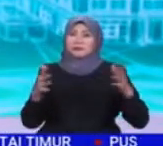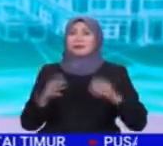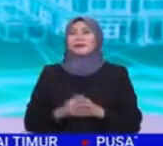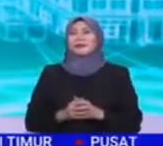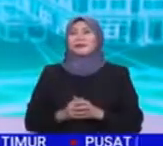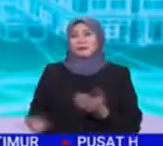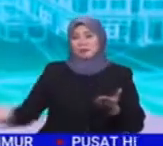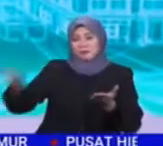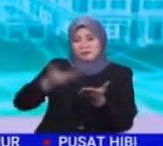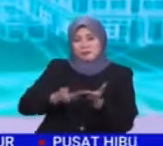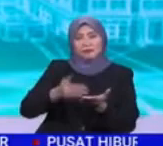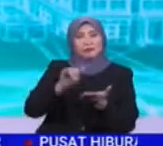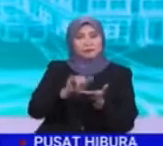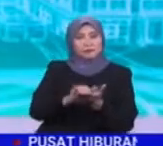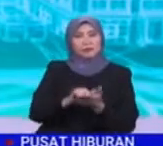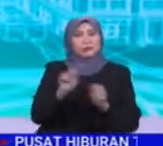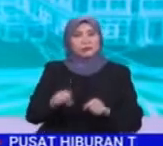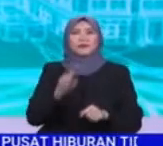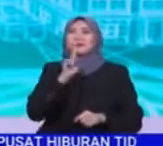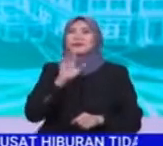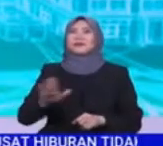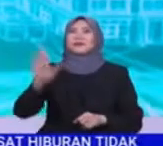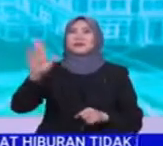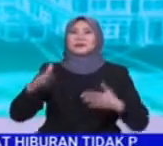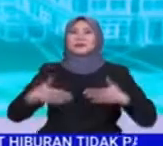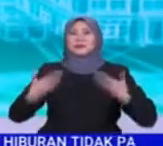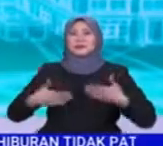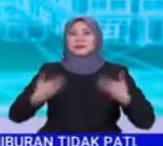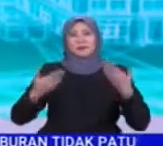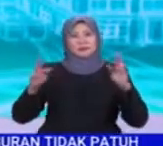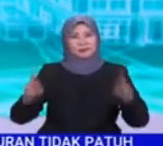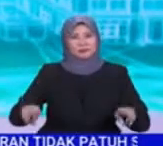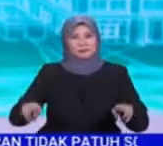tersebut diakui bagi menjamin kesejahteraan rakyat.